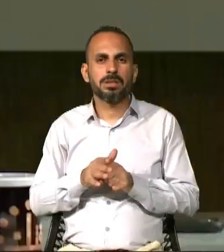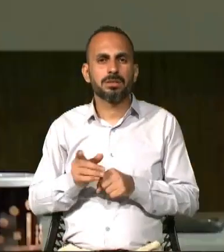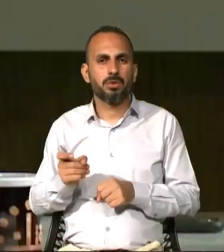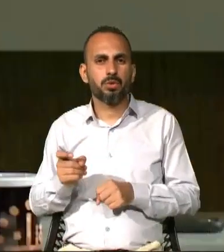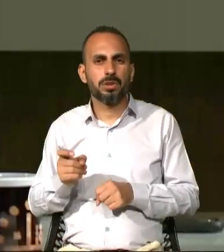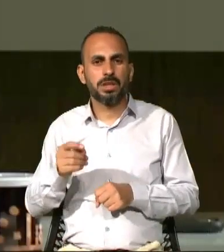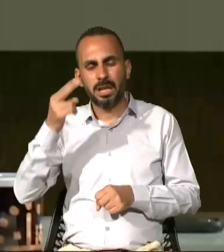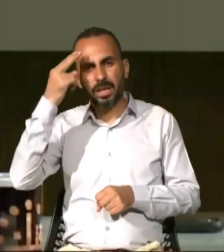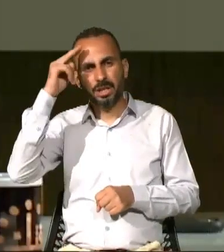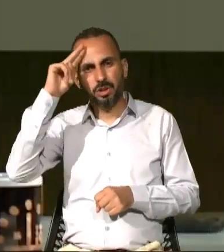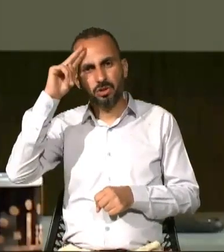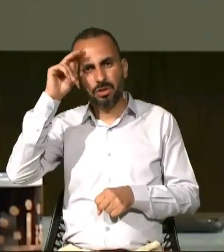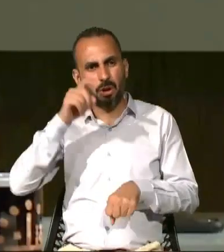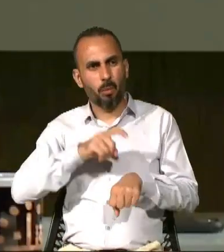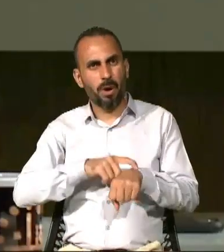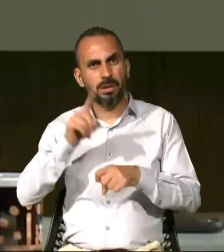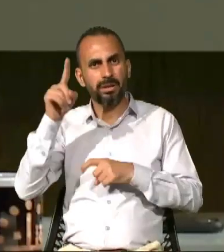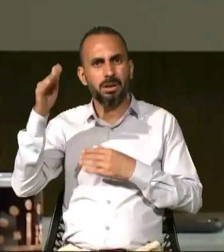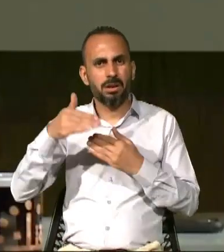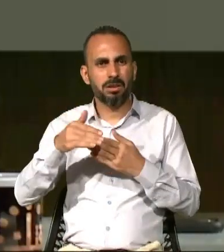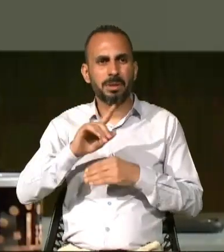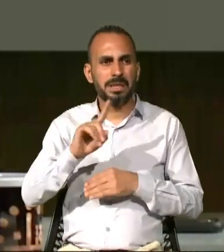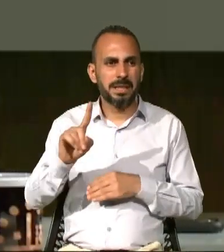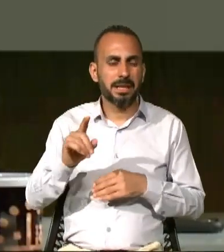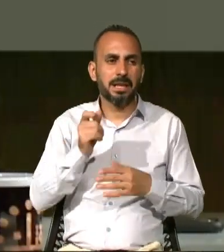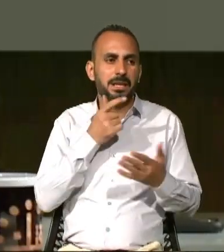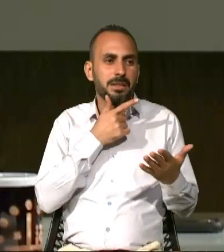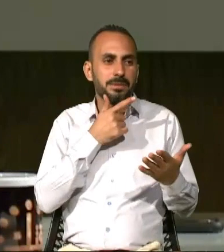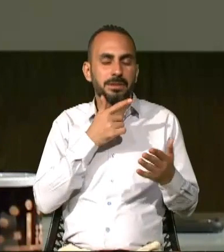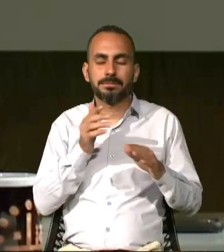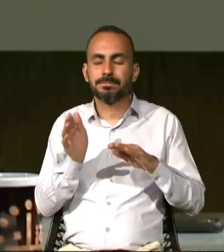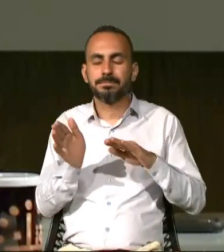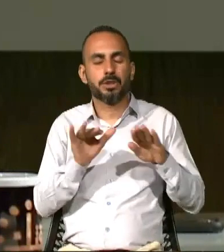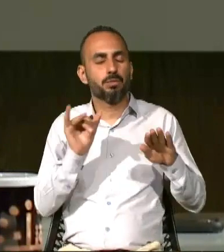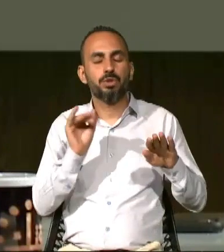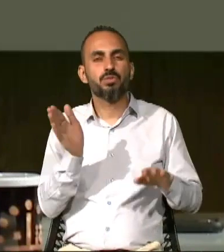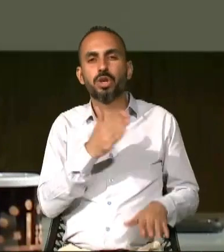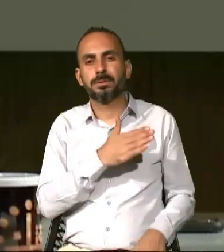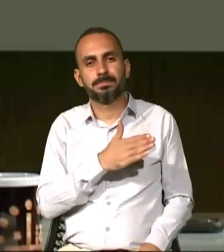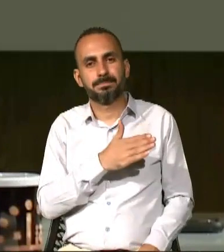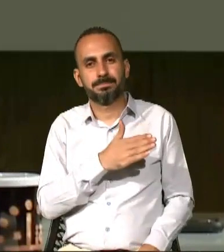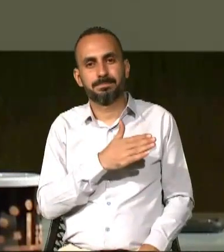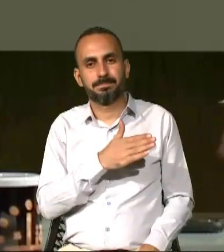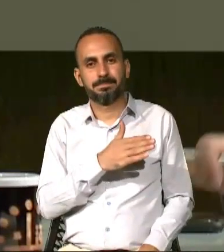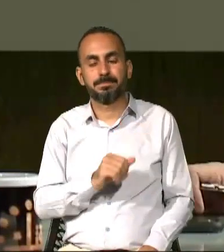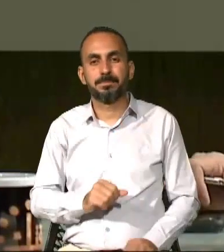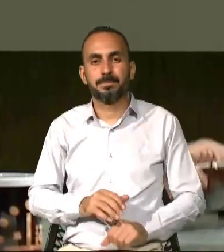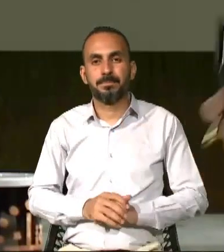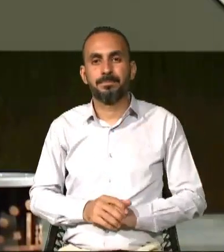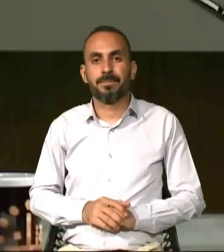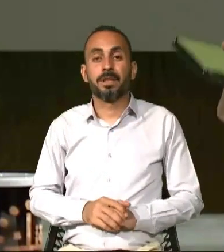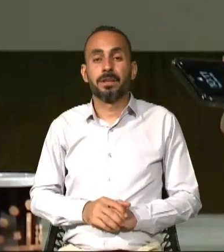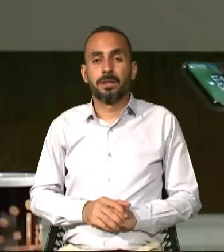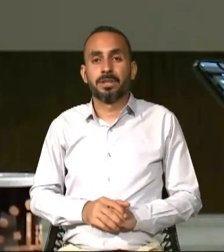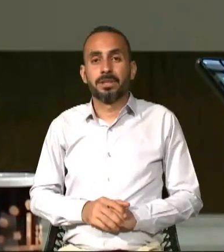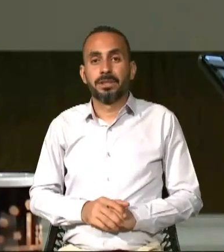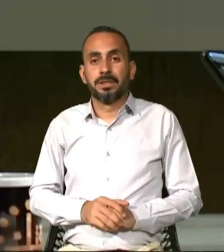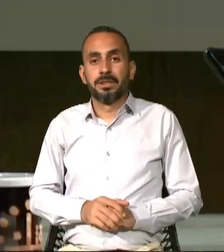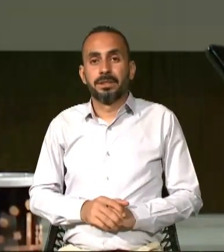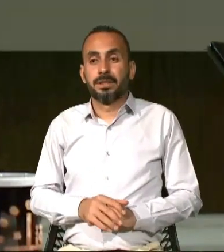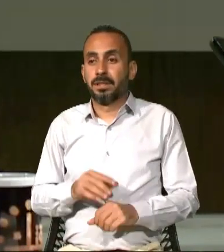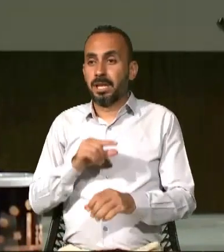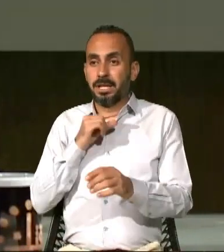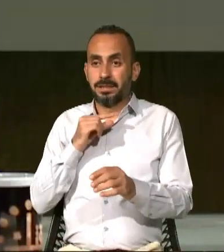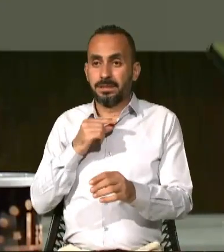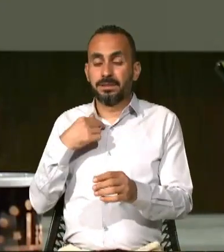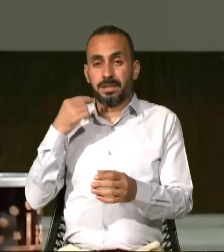يعني قصد ربنا يدينا هدوء. انا شايف اني زي ما بتقول حضرتك يا سيد جرجس، انا شايف يعني انا طبعا انا عندي فيسبوك